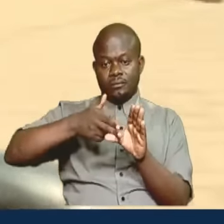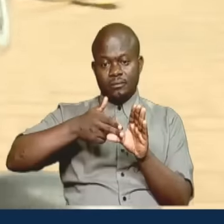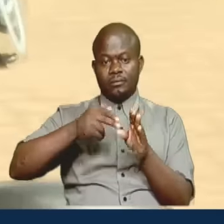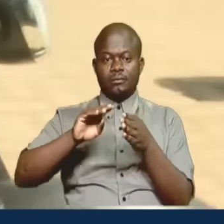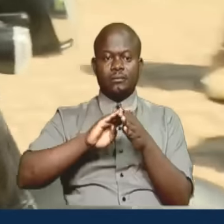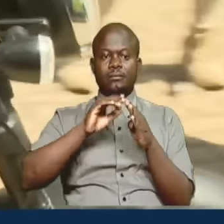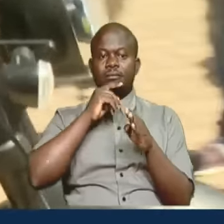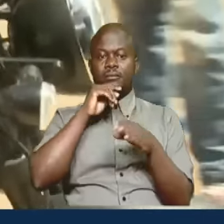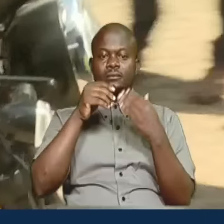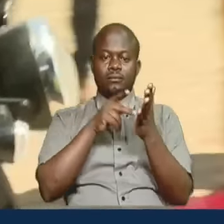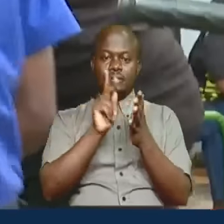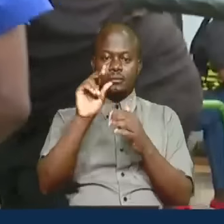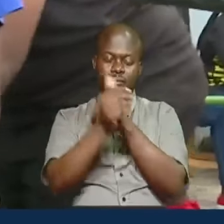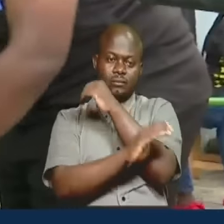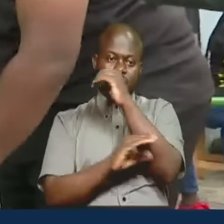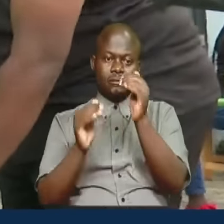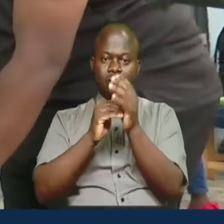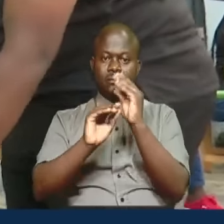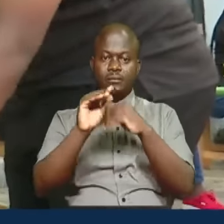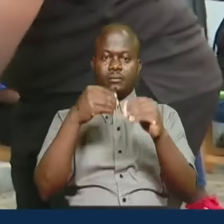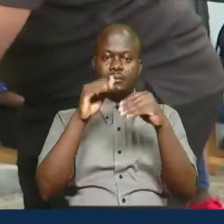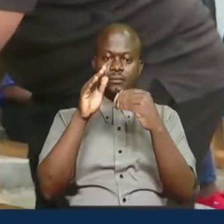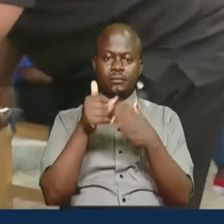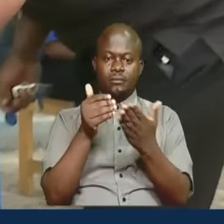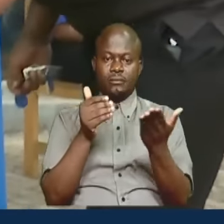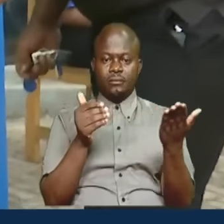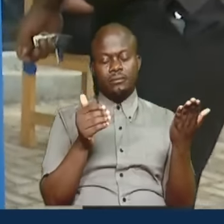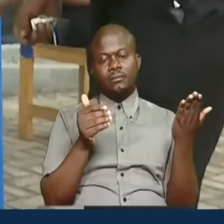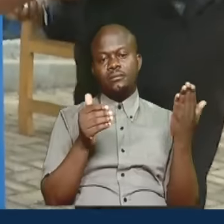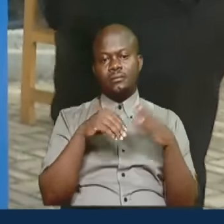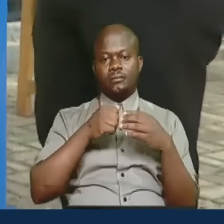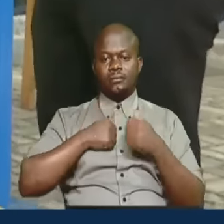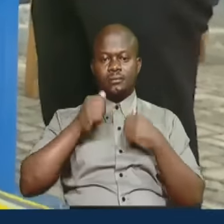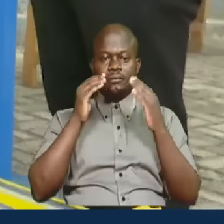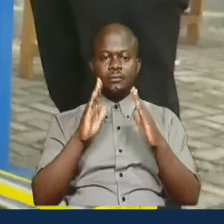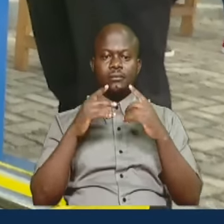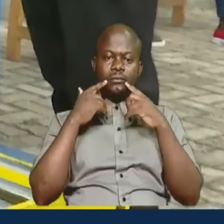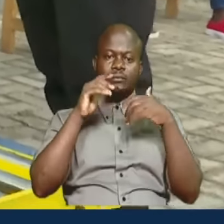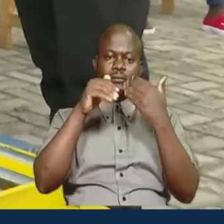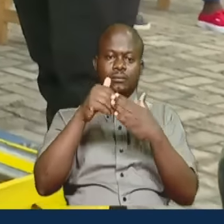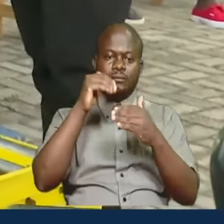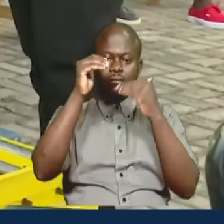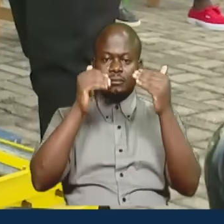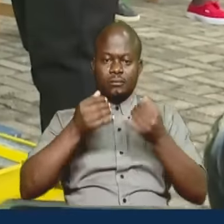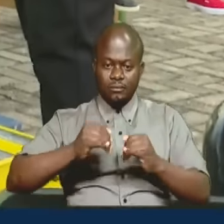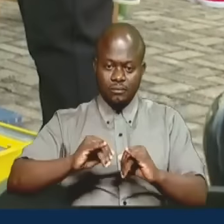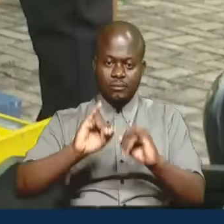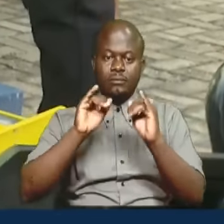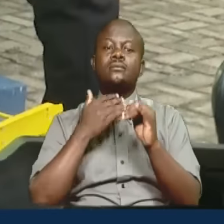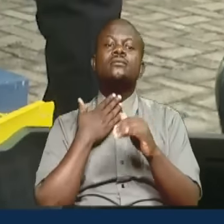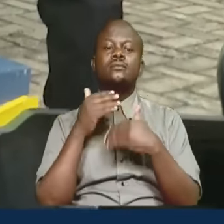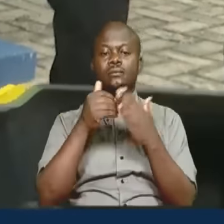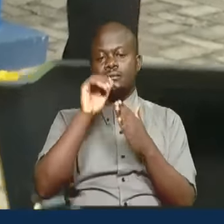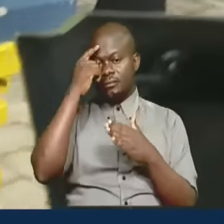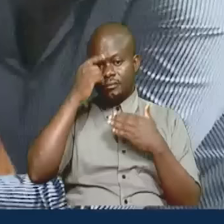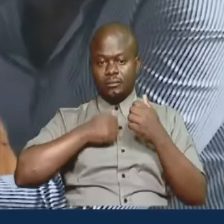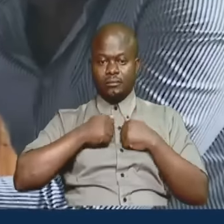Abashoramari batumiza mu mahanga ndetse bakanacuruza izi moto z'amashanyarazi mu Rwanda bavuga ko mu rwego gushyira mu bikorwa icyifuzo cya Leta y'u